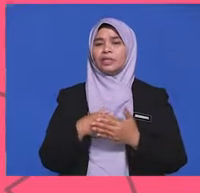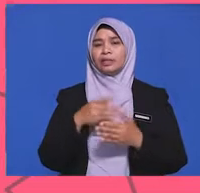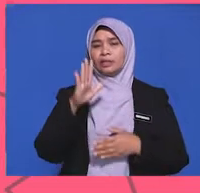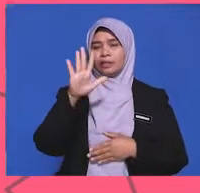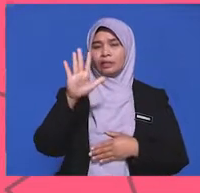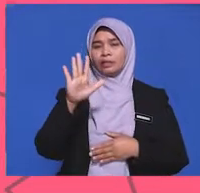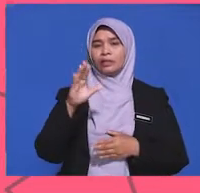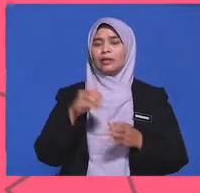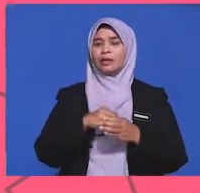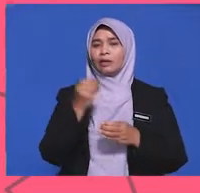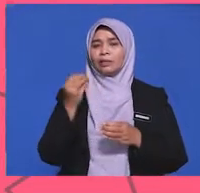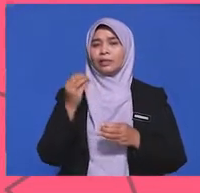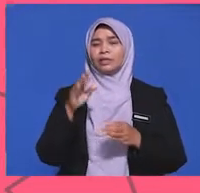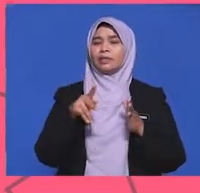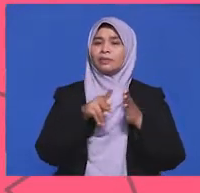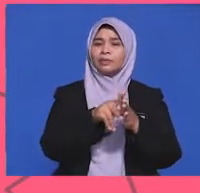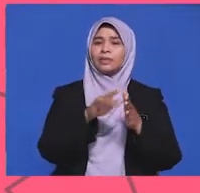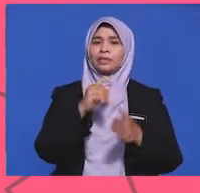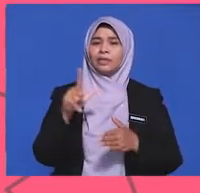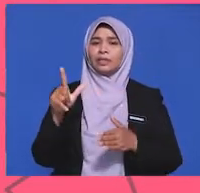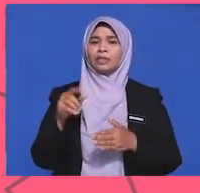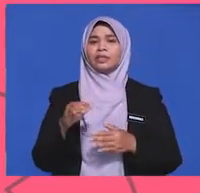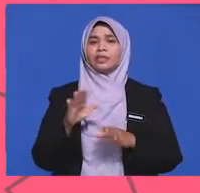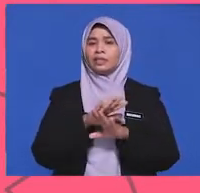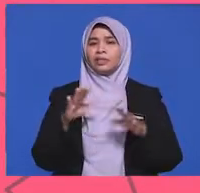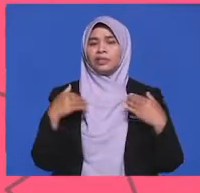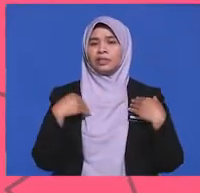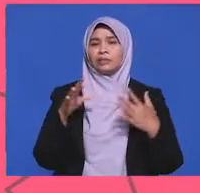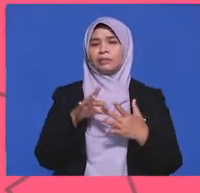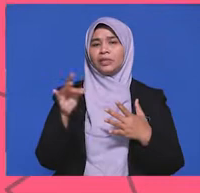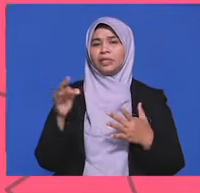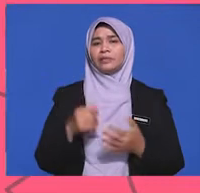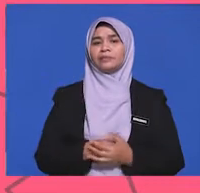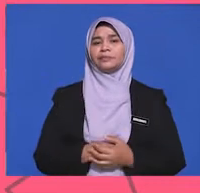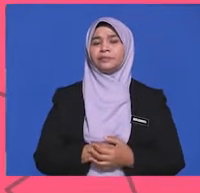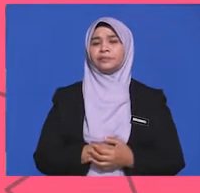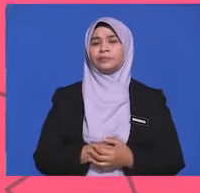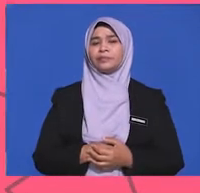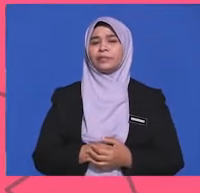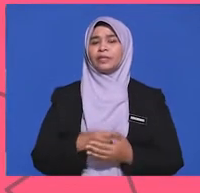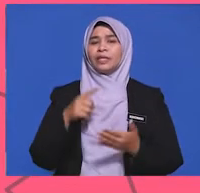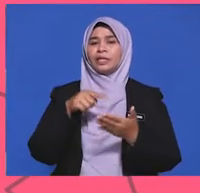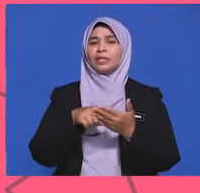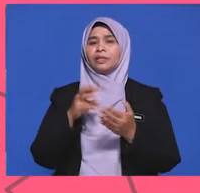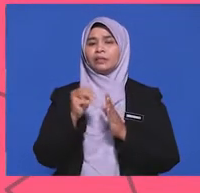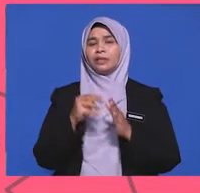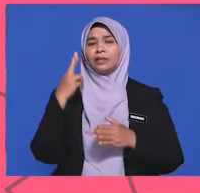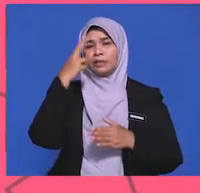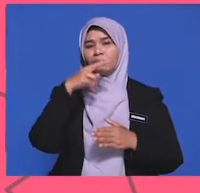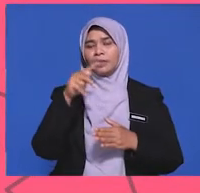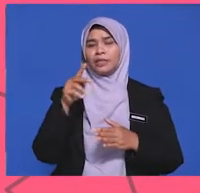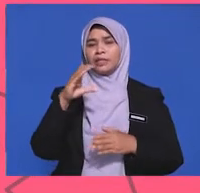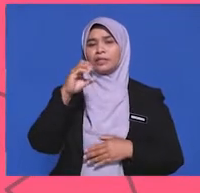5, output yang dipaparkan ialah tiada pilihan tersebut. Ini merupakan